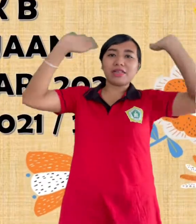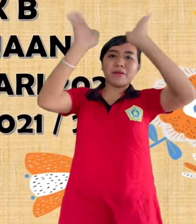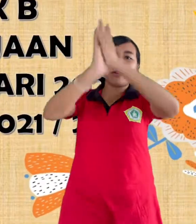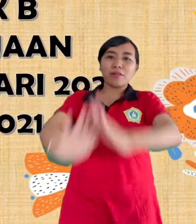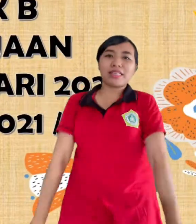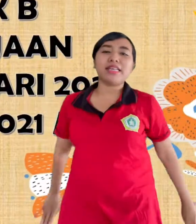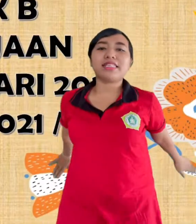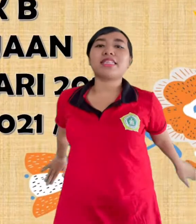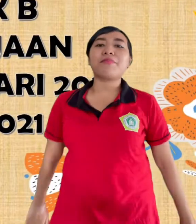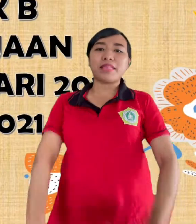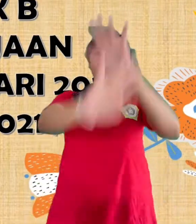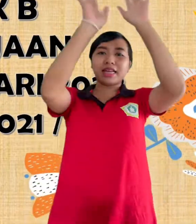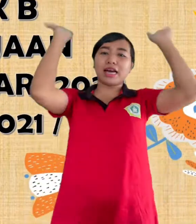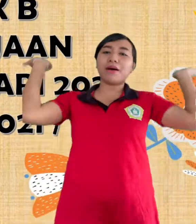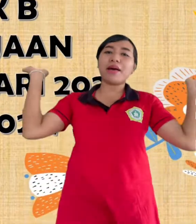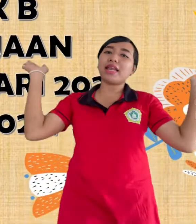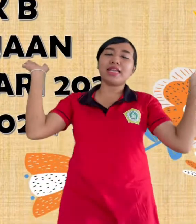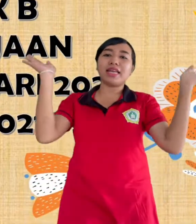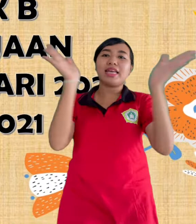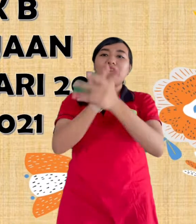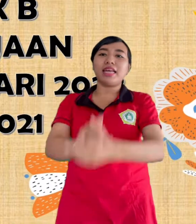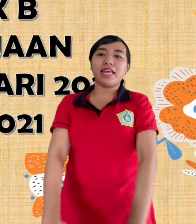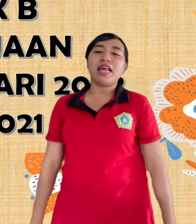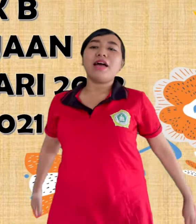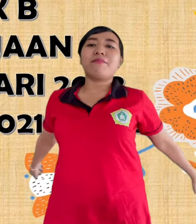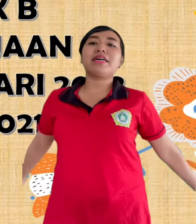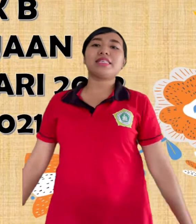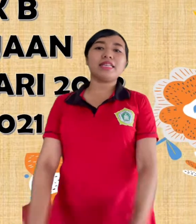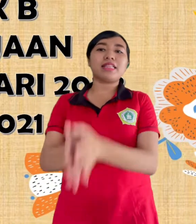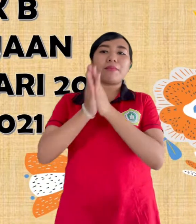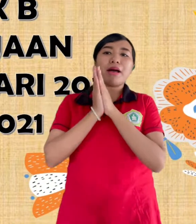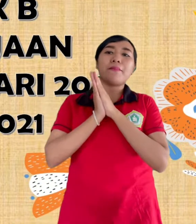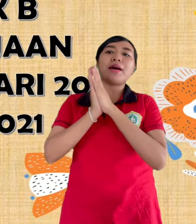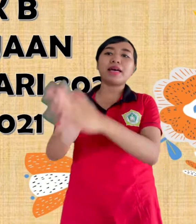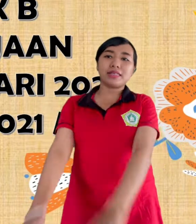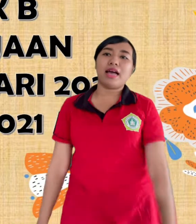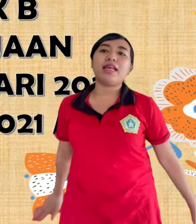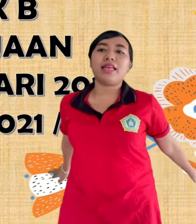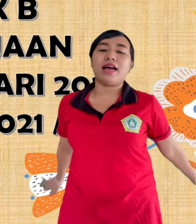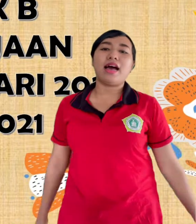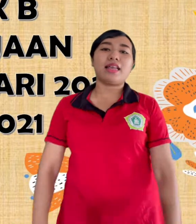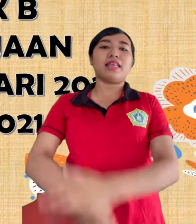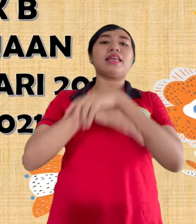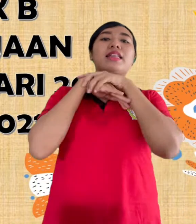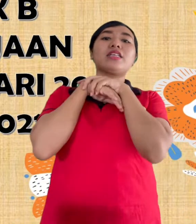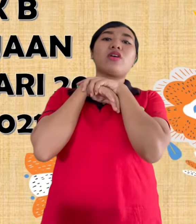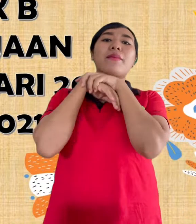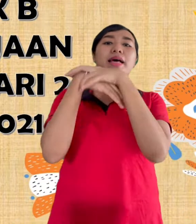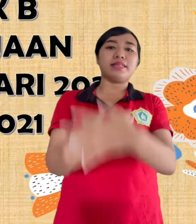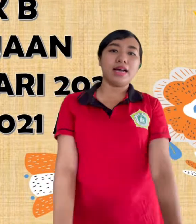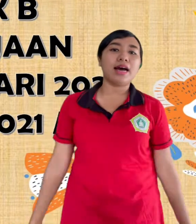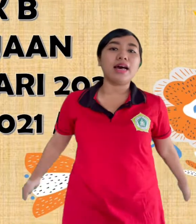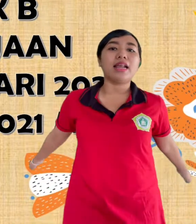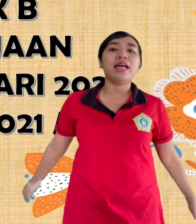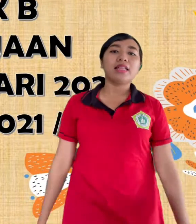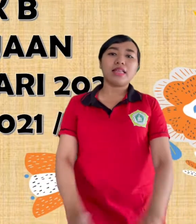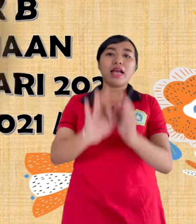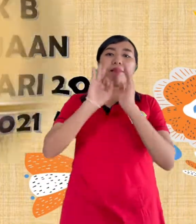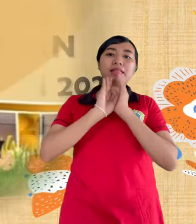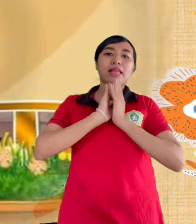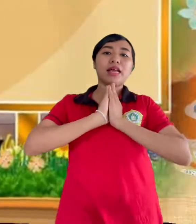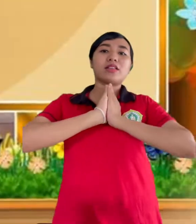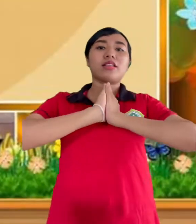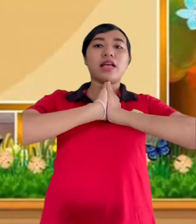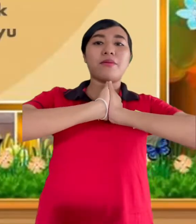ketemu lagi sama Bu Guru Martin seperti kemarin. Masih di tema pekerjaan ya. Hari ini kita juga belajar